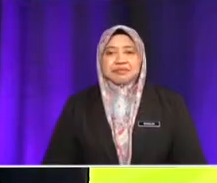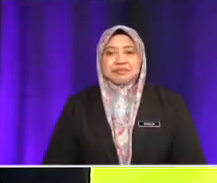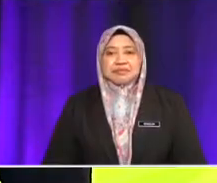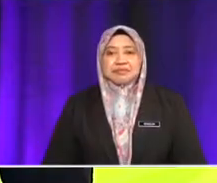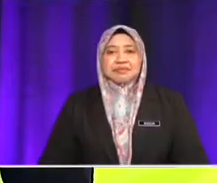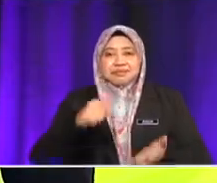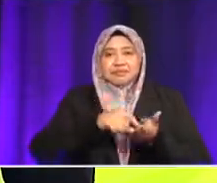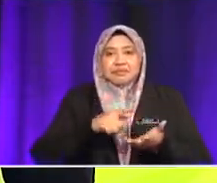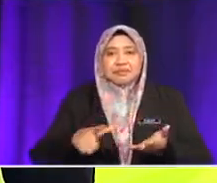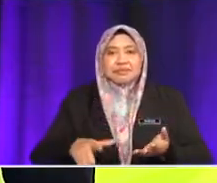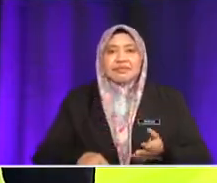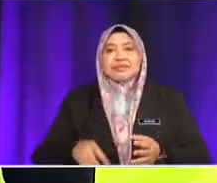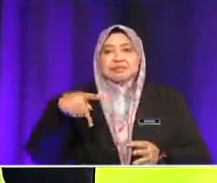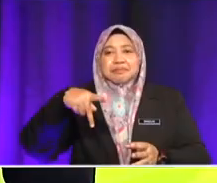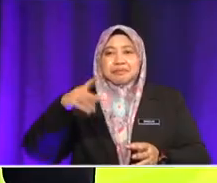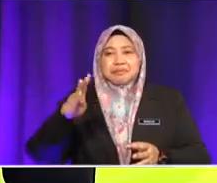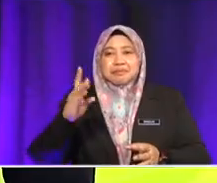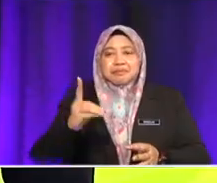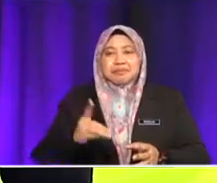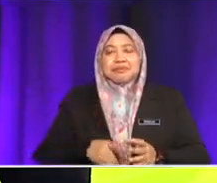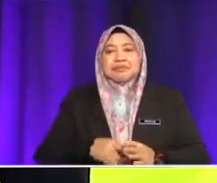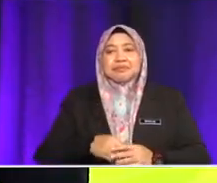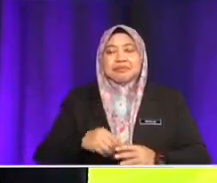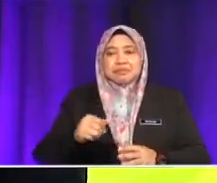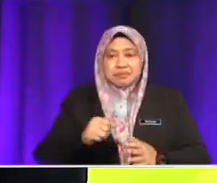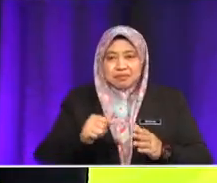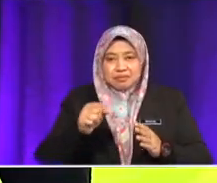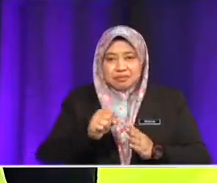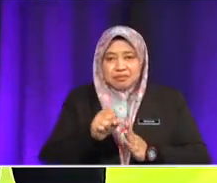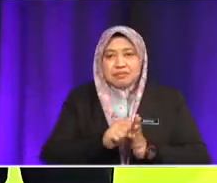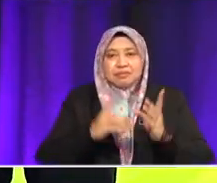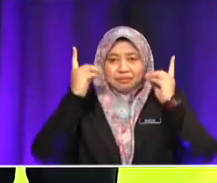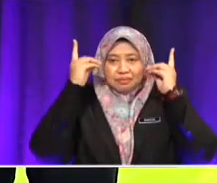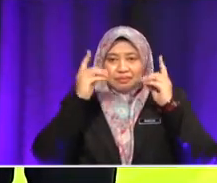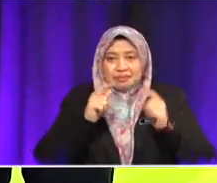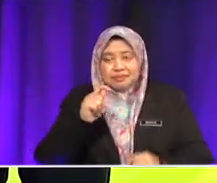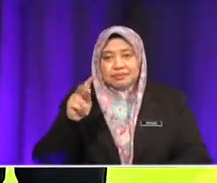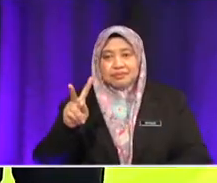inilah Dia sebuah penaksiran atau PBD di saluran